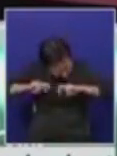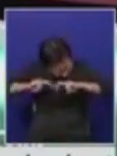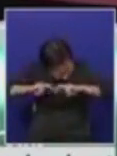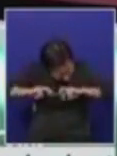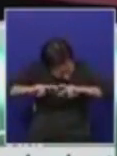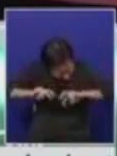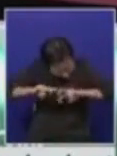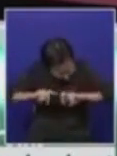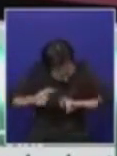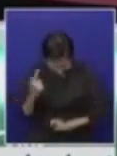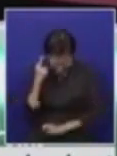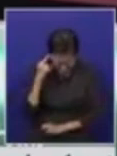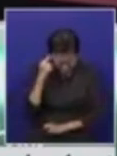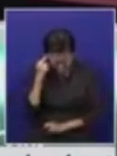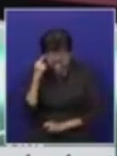มีความสามารถในการแก้ปัญหาได้มากน้อยแค่ไหนอ่ะ